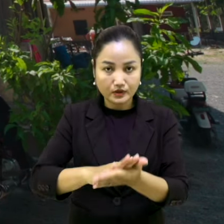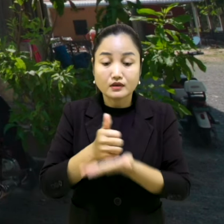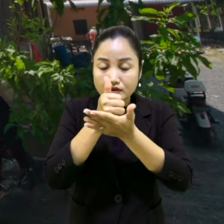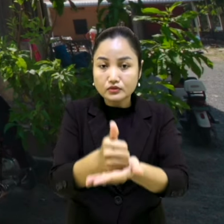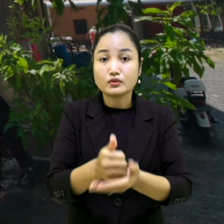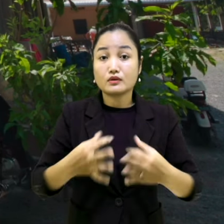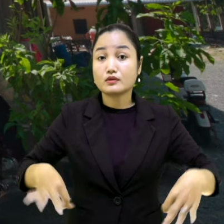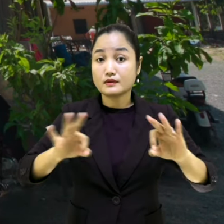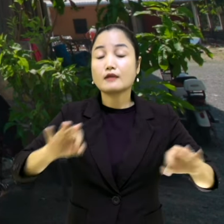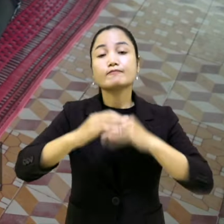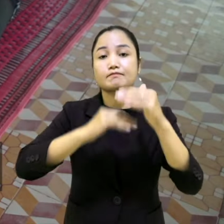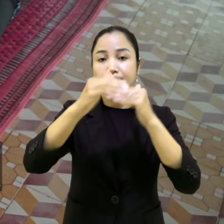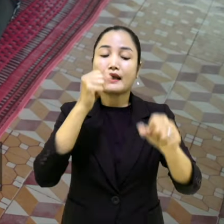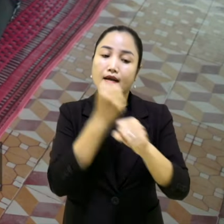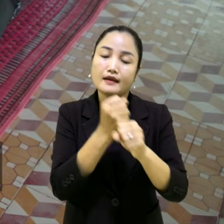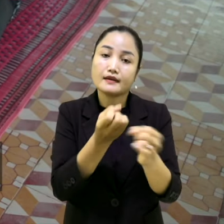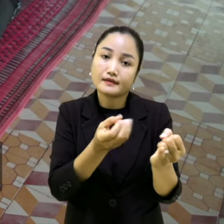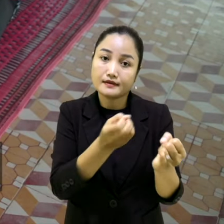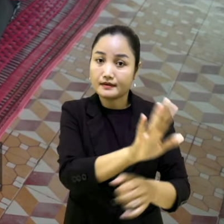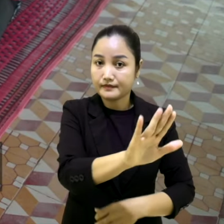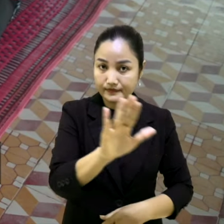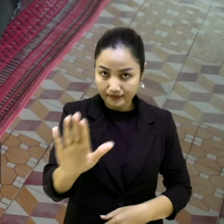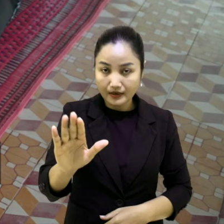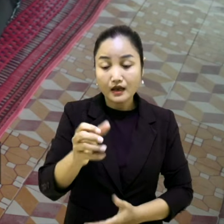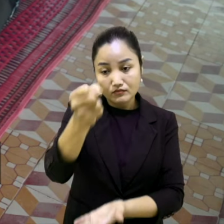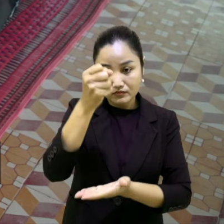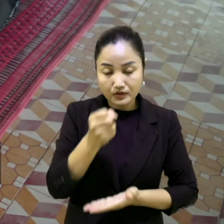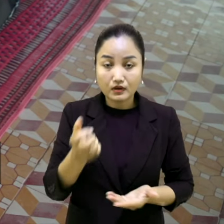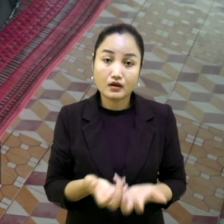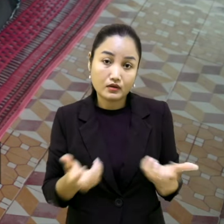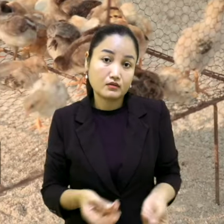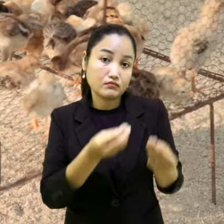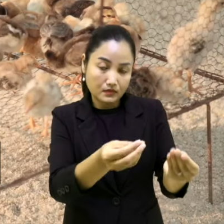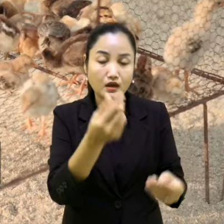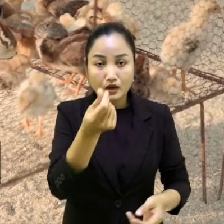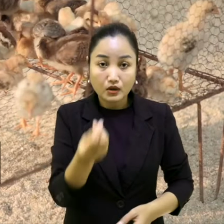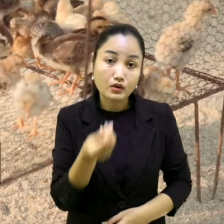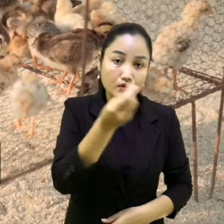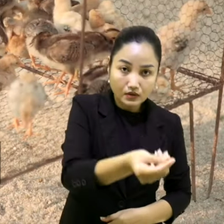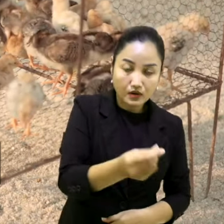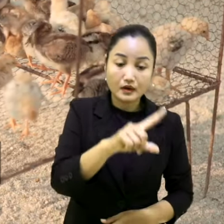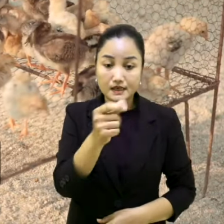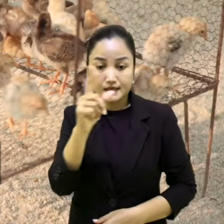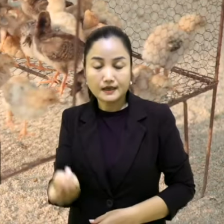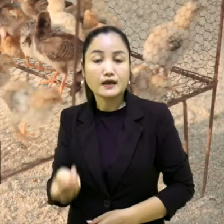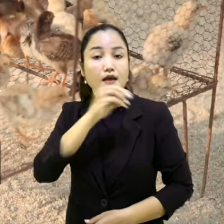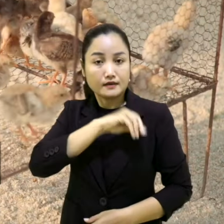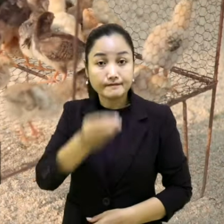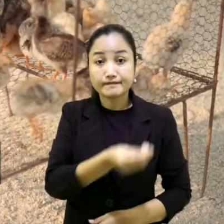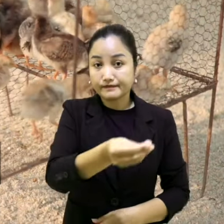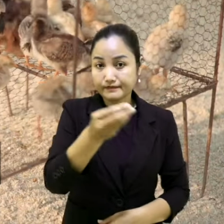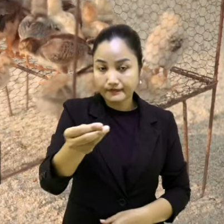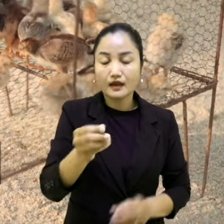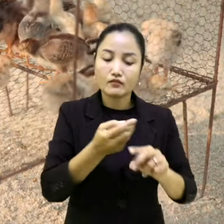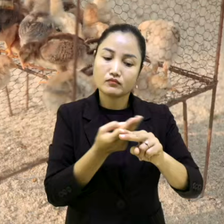mặt phép cửa xa gây khó khu nông ca bảo cóp rộ bò chinh châm chì vật tạm rồi dạ ca bảo đo trọp sạc cắm rứ đàm tốn ca ô bật thông bảo